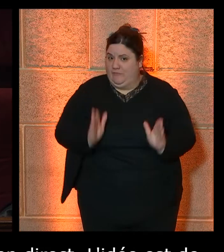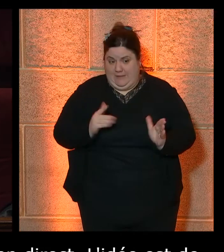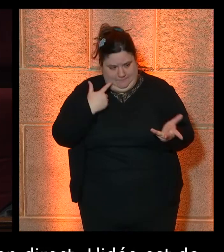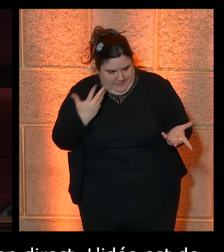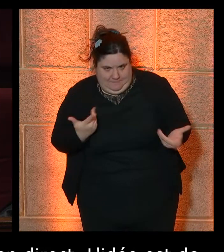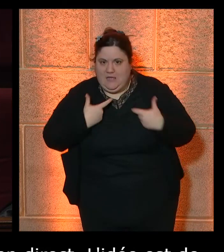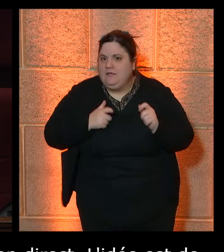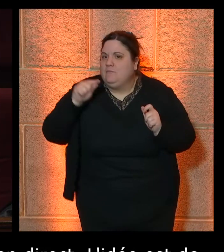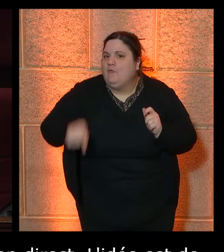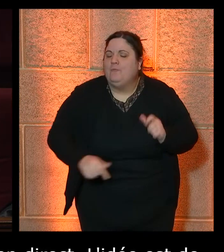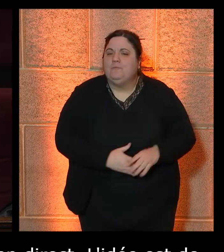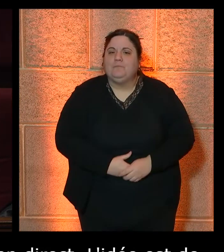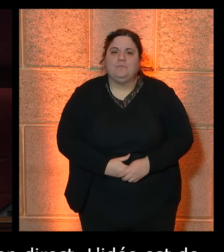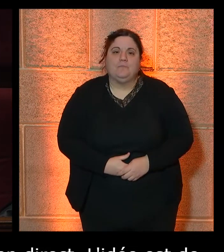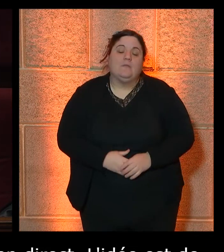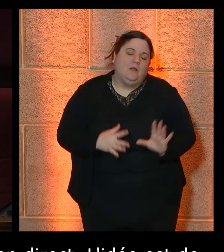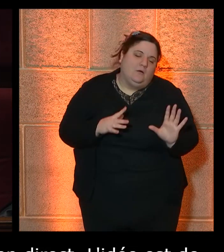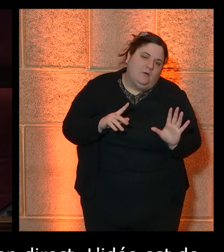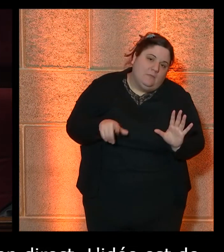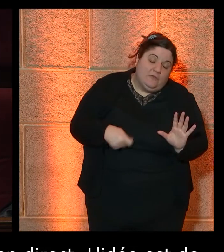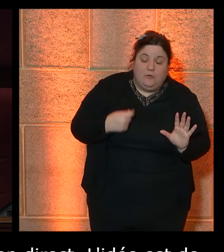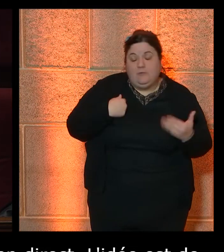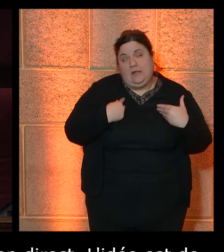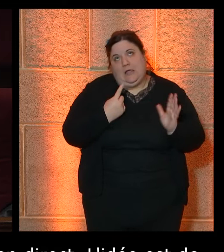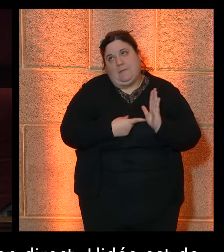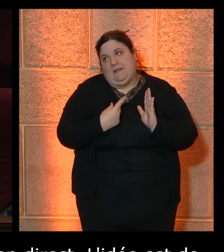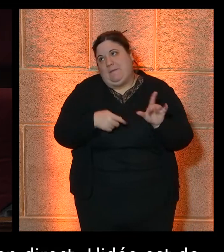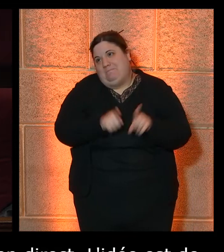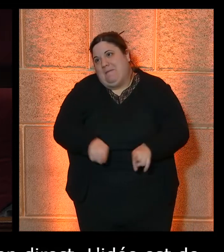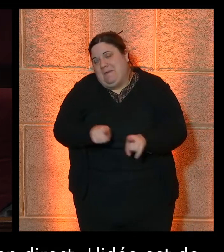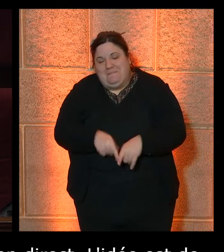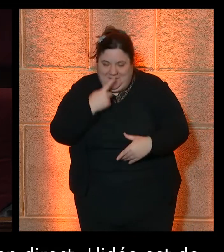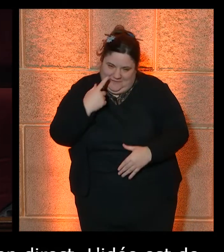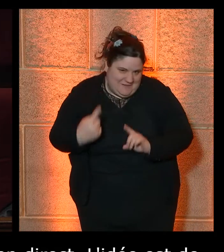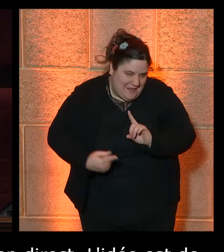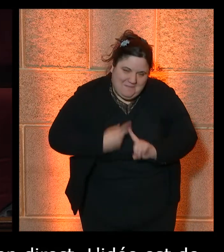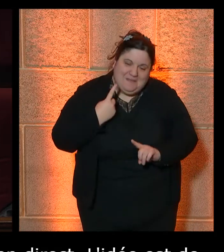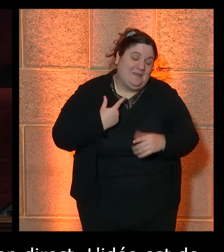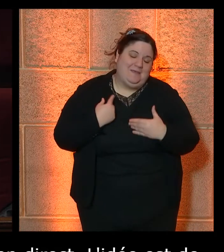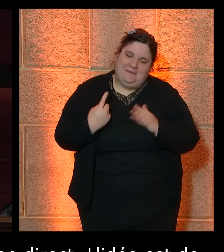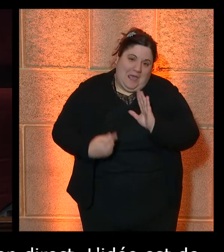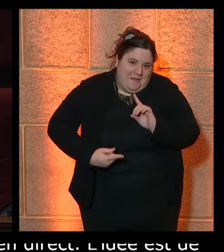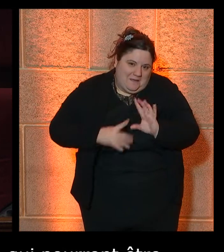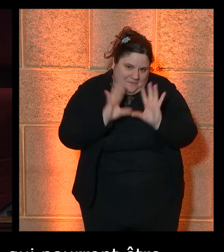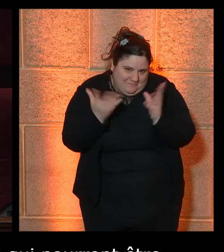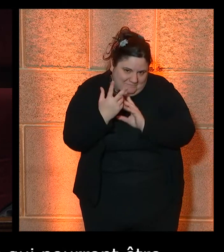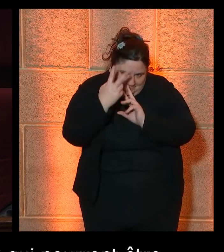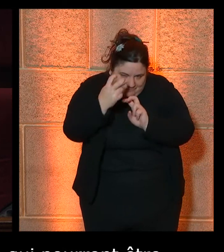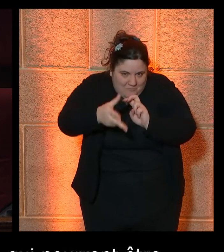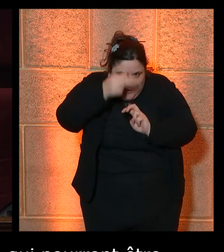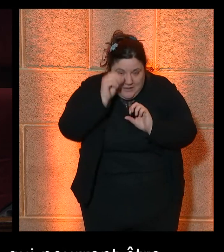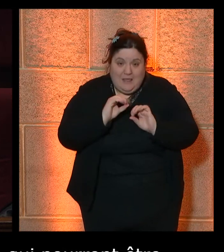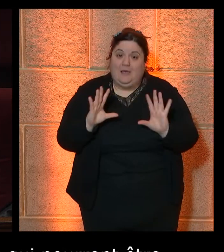Donc, évidemment, j'ai l'impression de radoter, mais je pense que c'est important de le redire. On parle bien de la présence